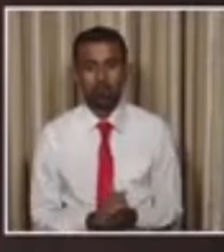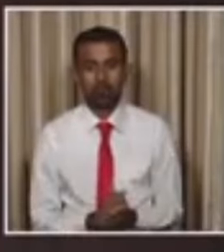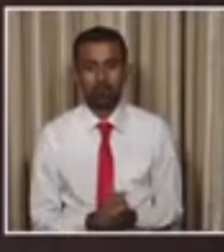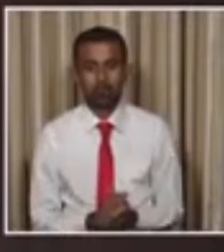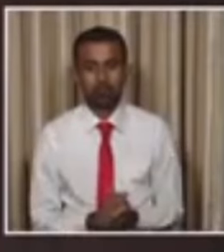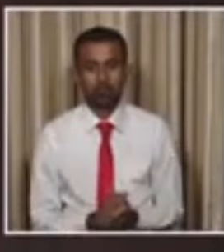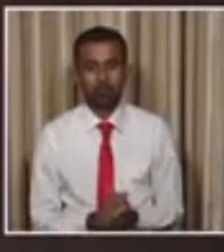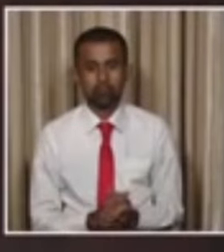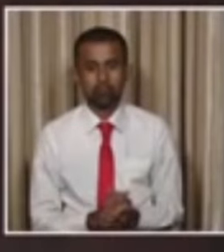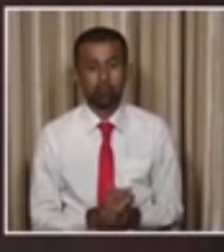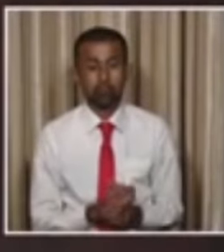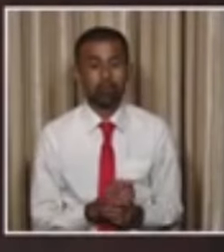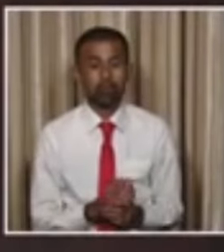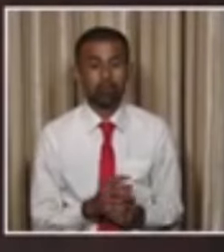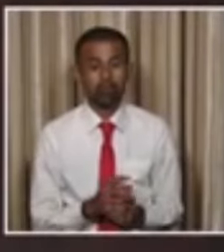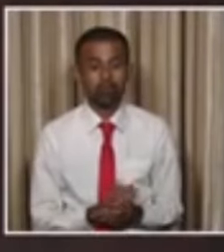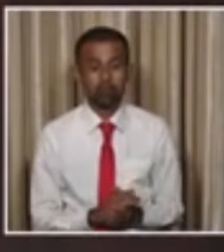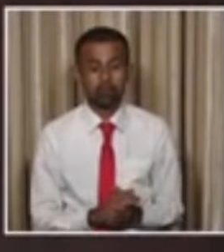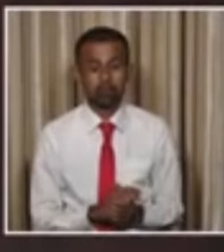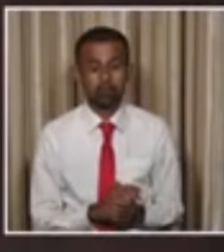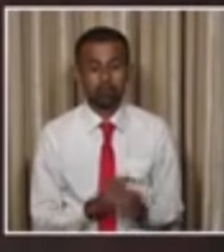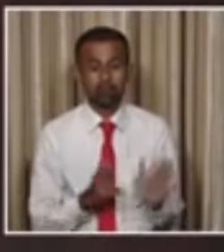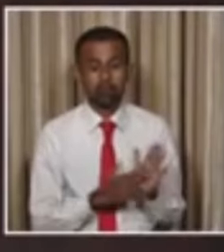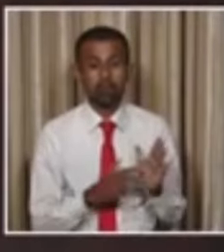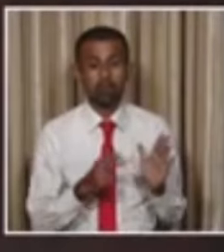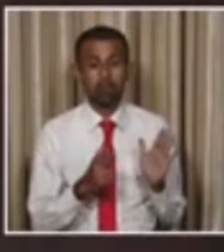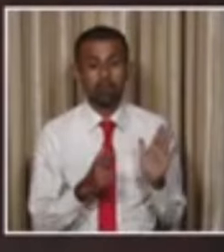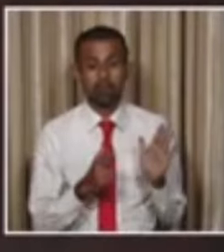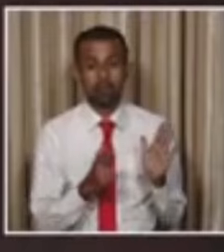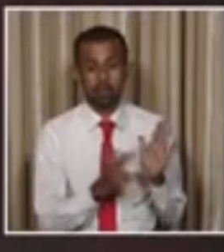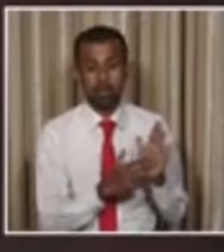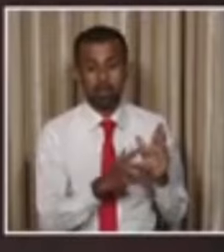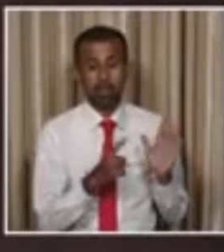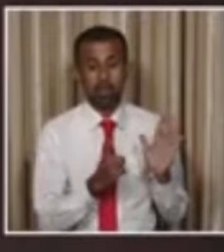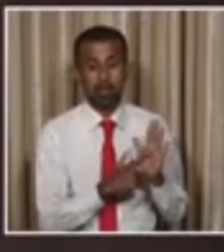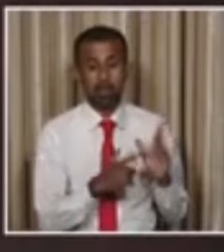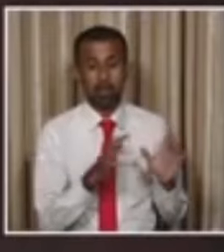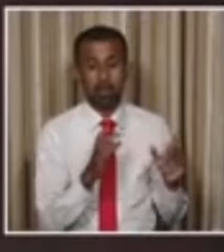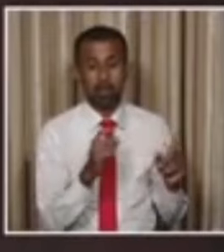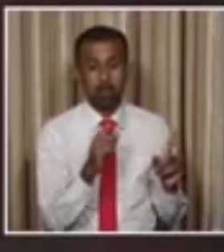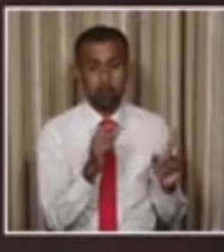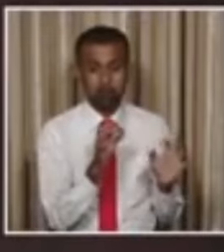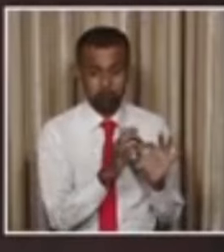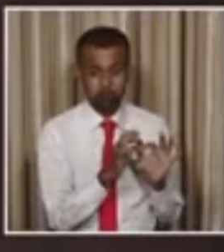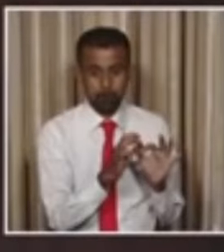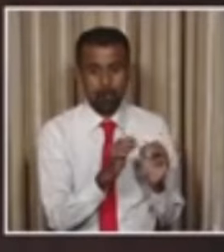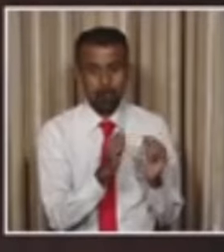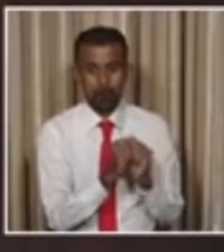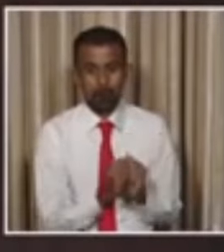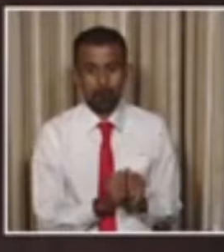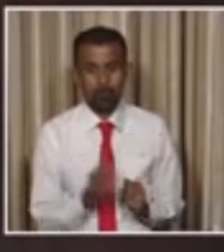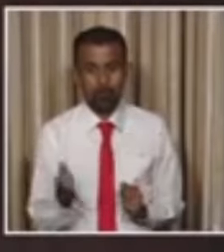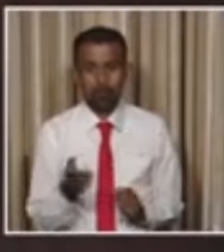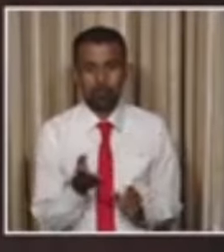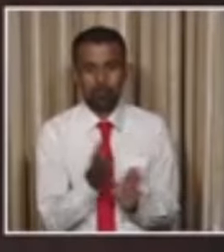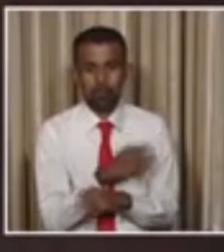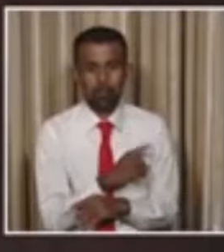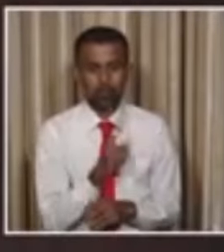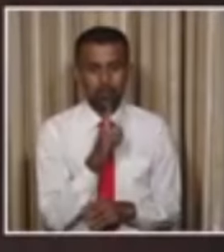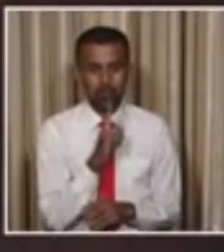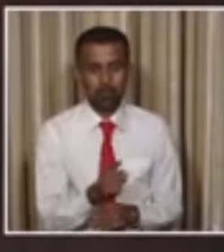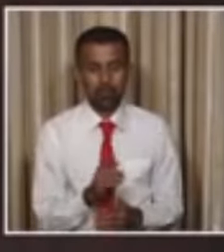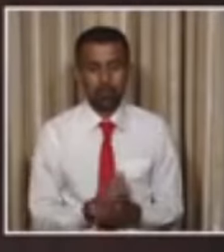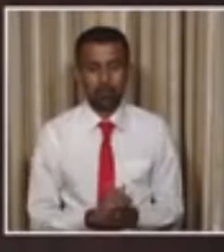මේ ලොතරැයි ජාතික ලොතරැයි මණ්ඩලයේ සිද්ධ වෙමින් තිබෙන කාරණා මේක ඉන්නවා. මේ මම මේක කලිනුත් කතා